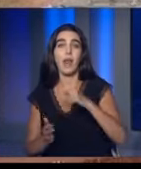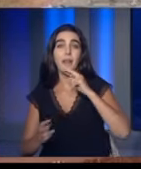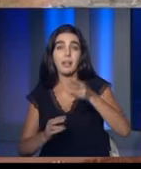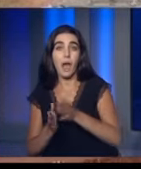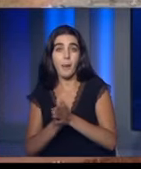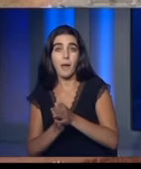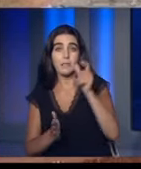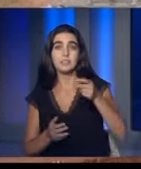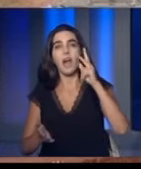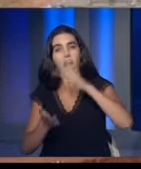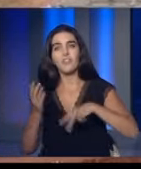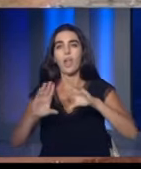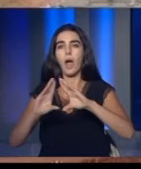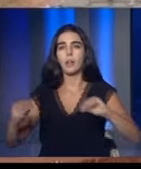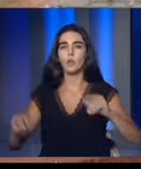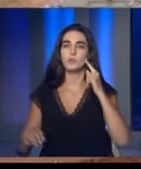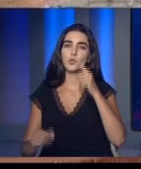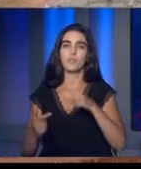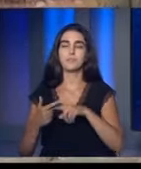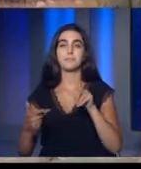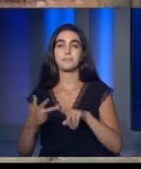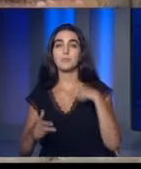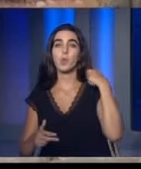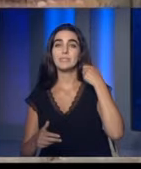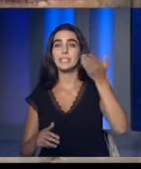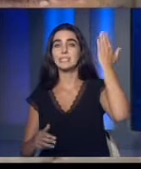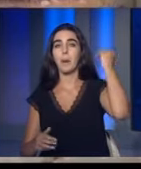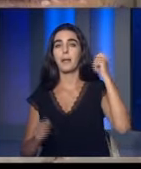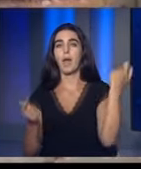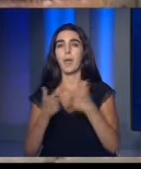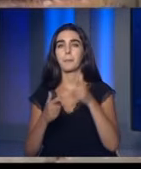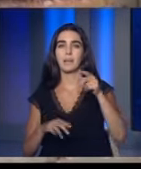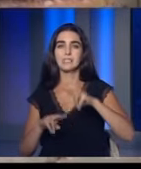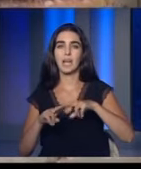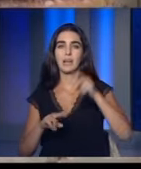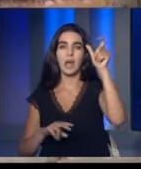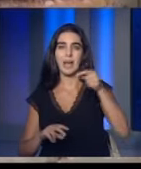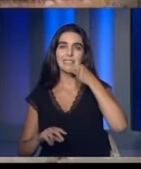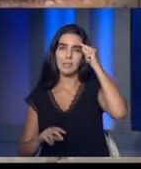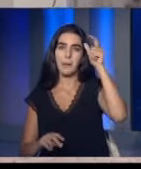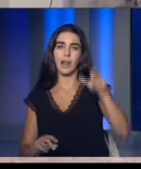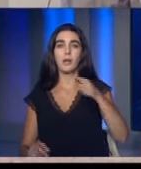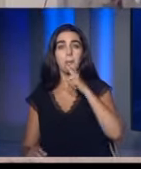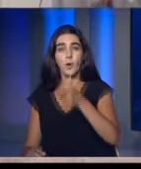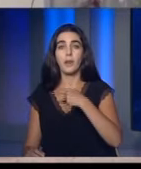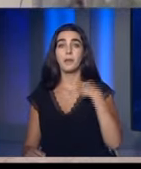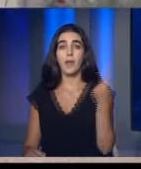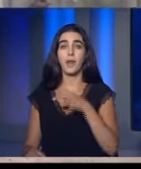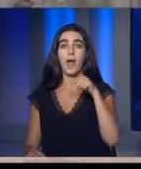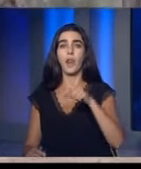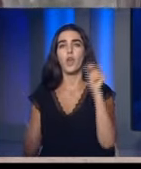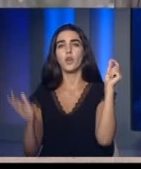لإجراء مباحثات مفصلة بعد رد حماس على مقترحات اتفاق التهدئة. الوزير السابق في مجلس